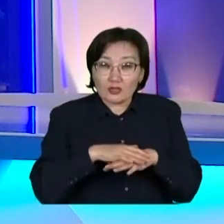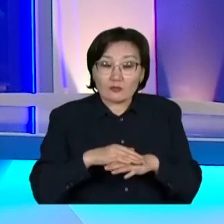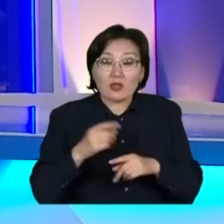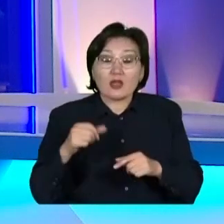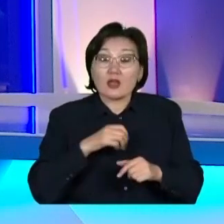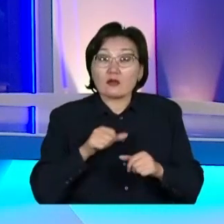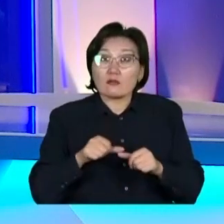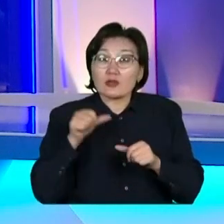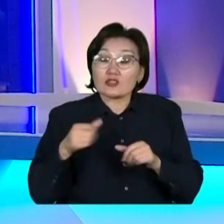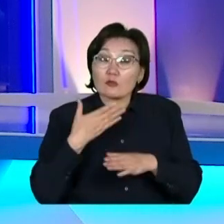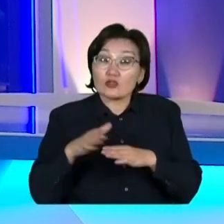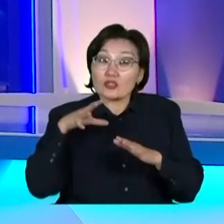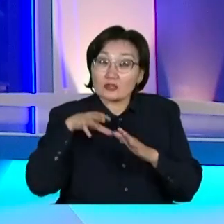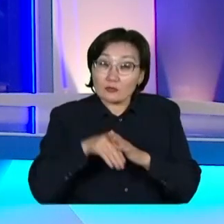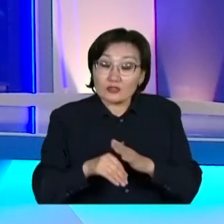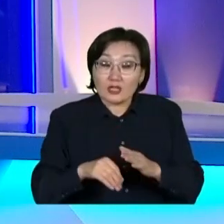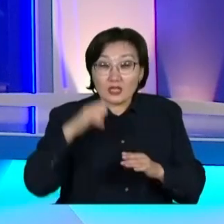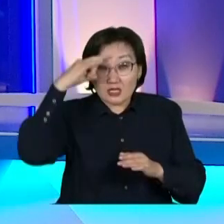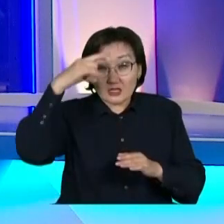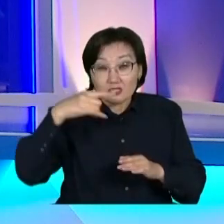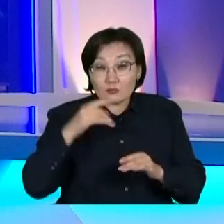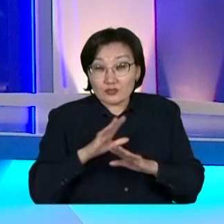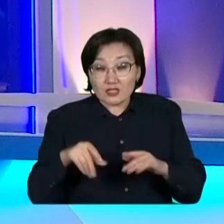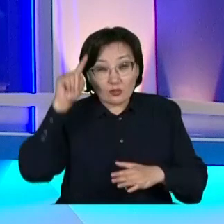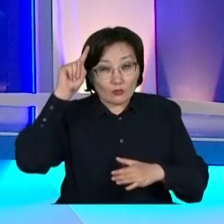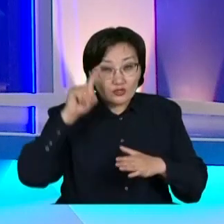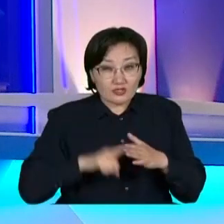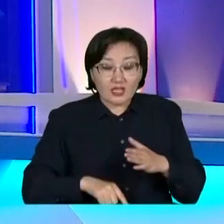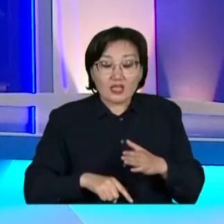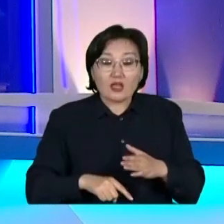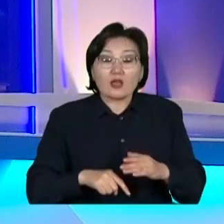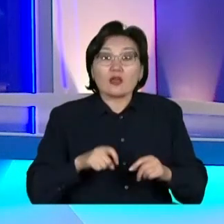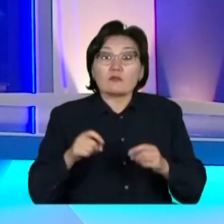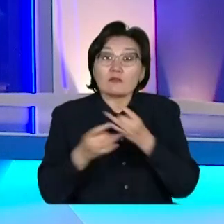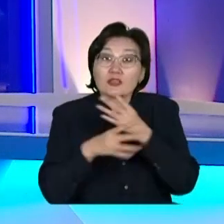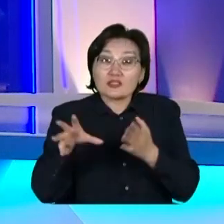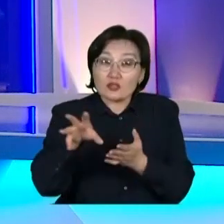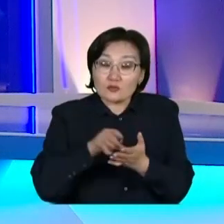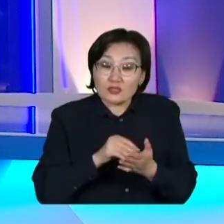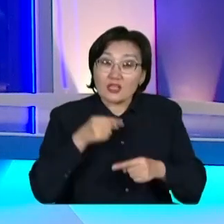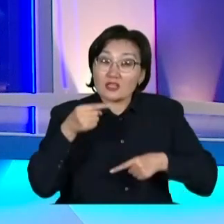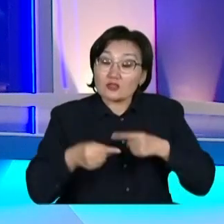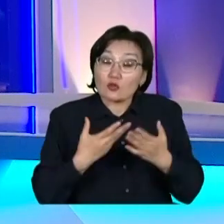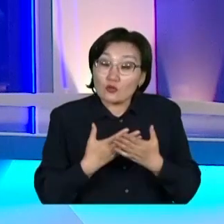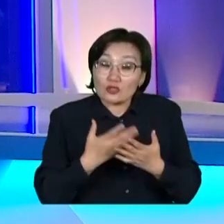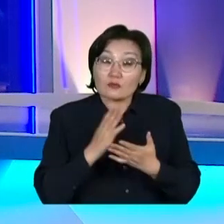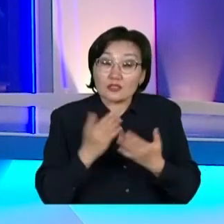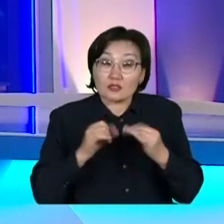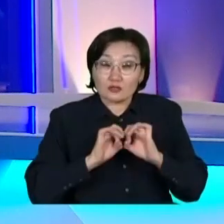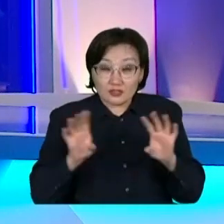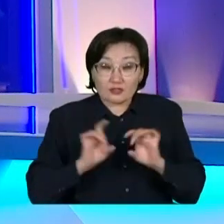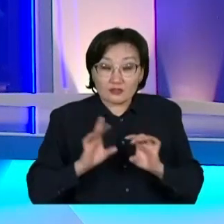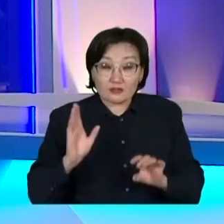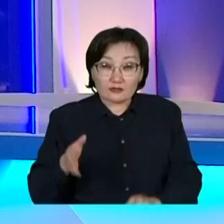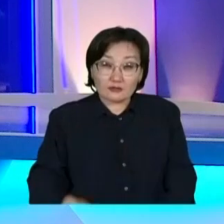айналған азаматтар. Кейбірі тіпті ана тілімізді ғана емес, дініміз бен ділімізді үйреніп, дәстүрді дәріптеп жүр. Тақырыпты әріптесім Оразай